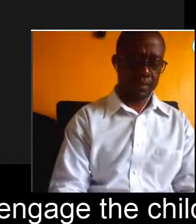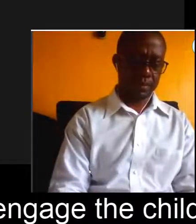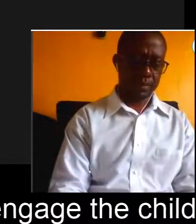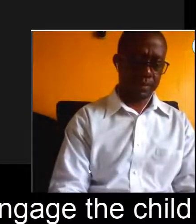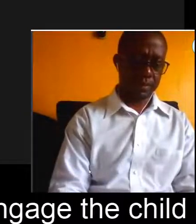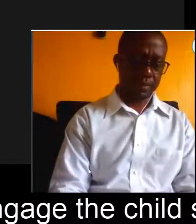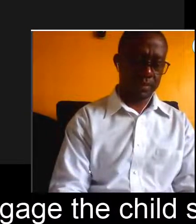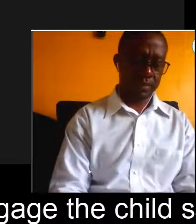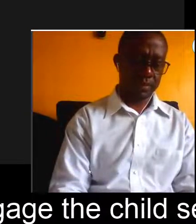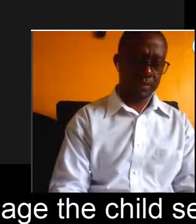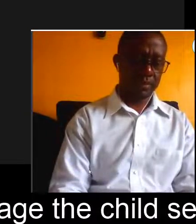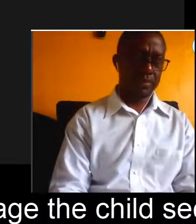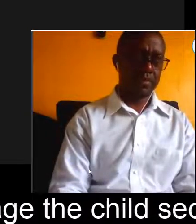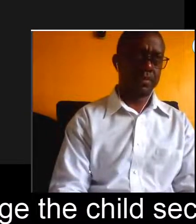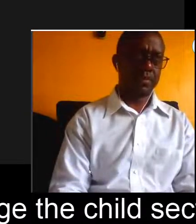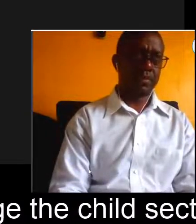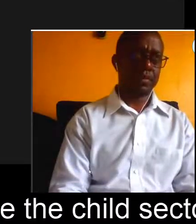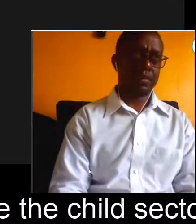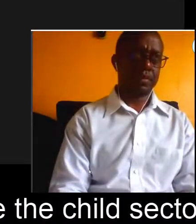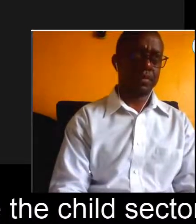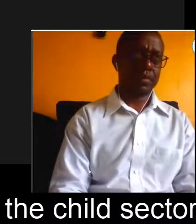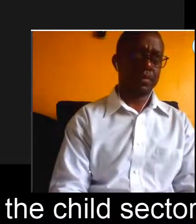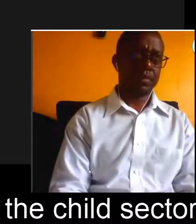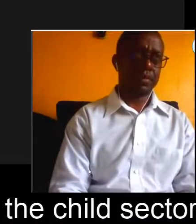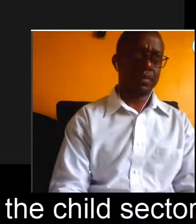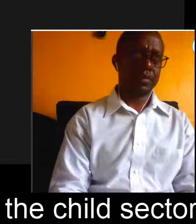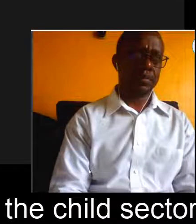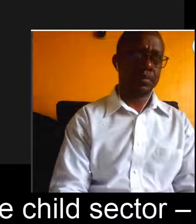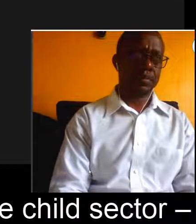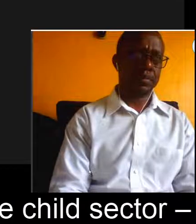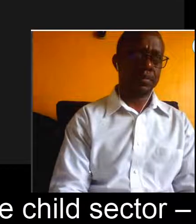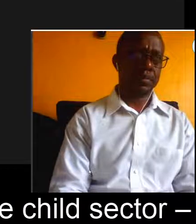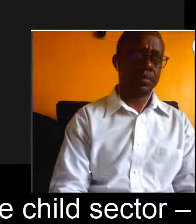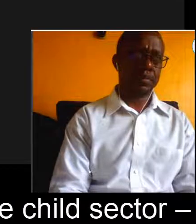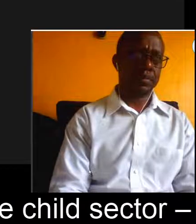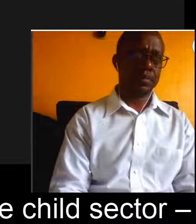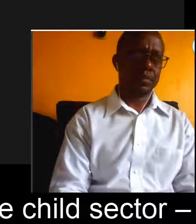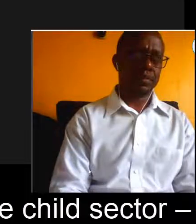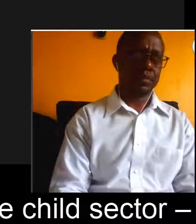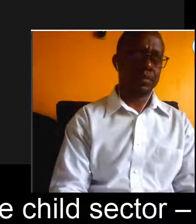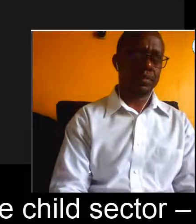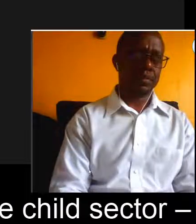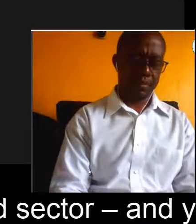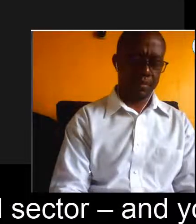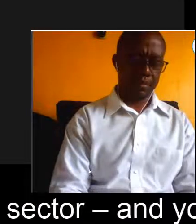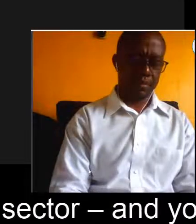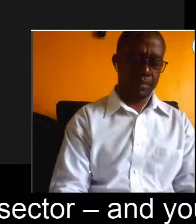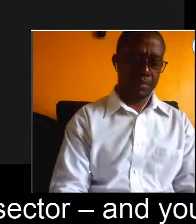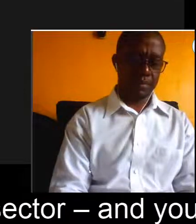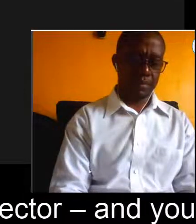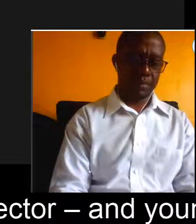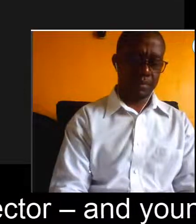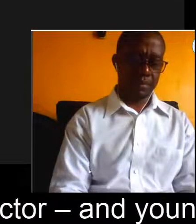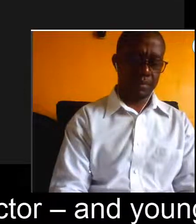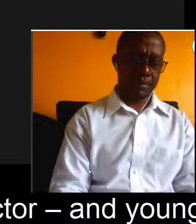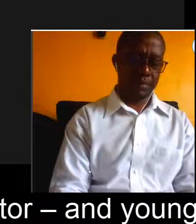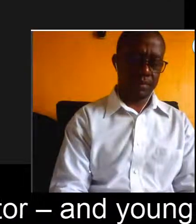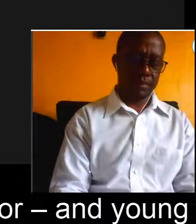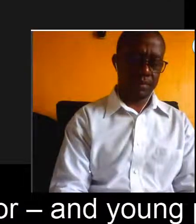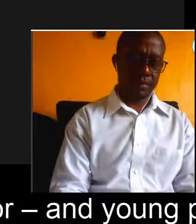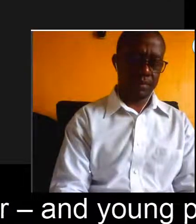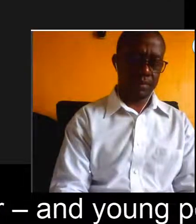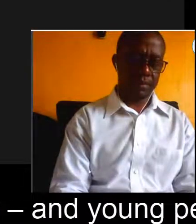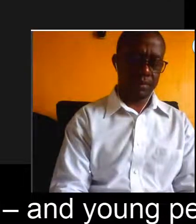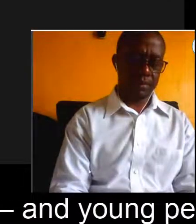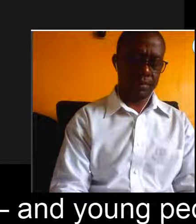des lois, des ordonnances ministérielles pour compléter cette ratification. Malheureusement, le Burundi, comme je l'avais dit au début, le Burundi n'a jamais soumis